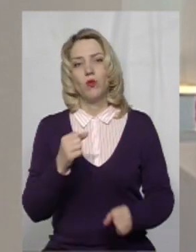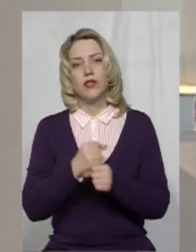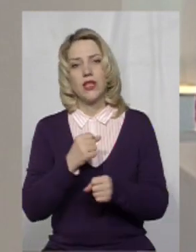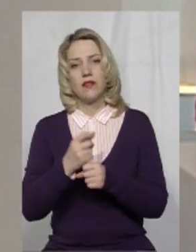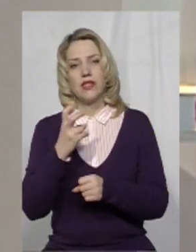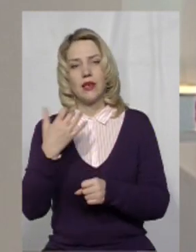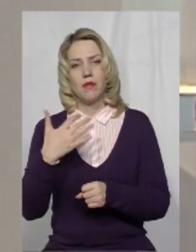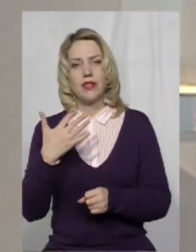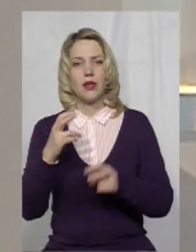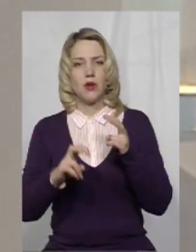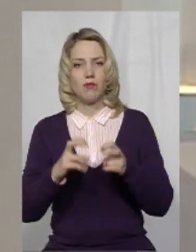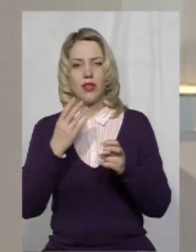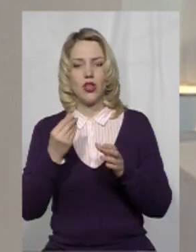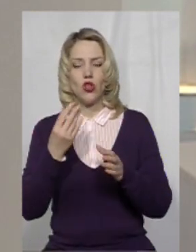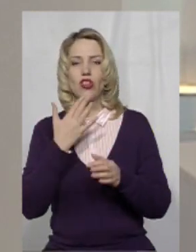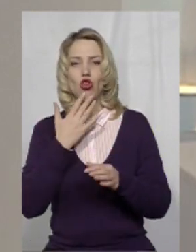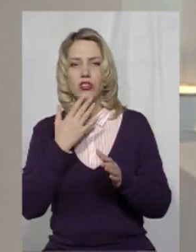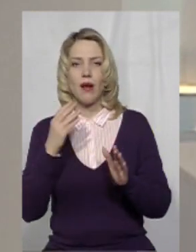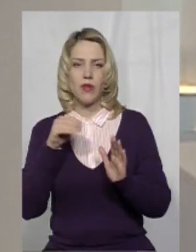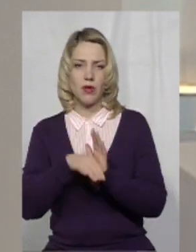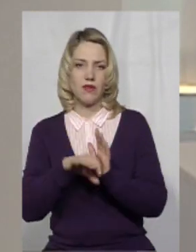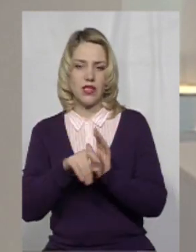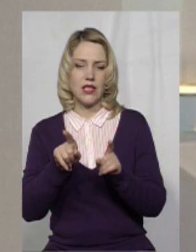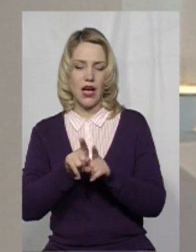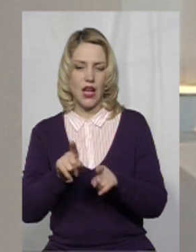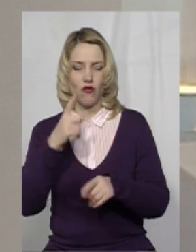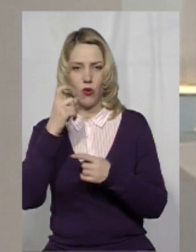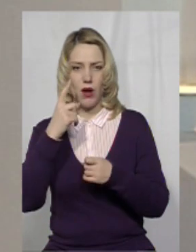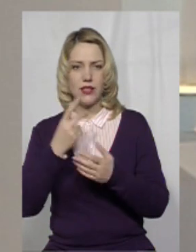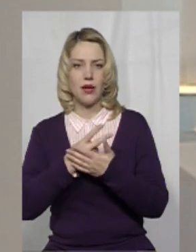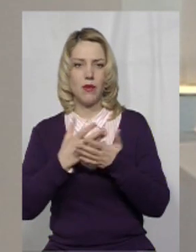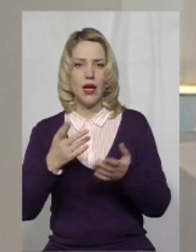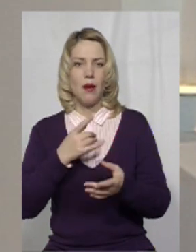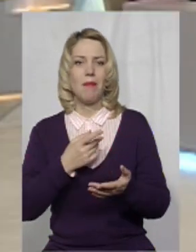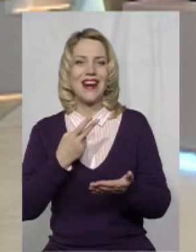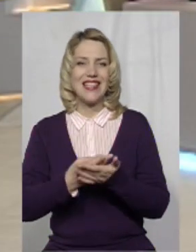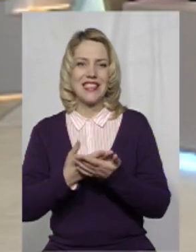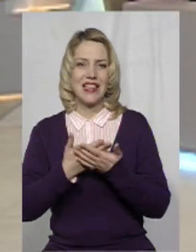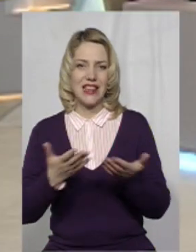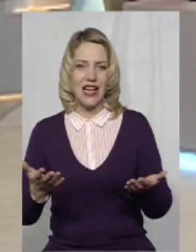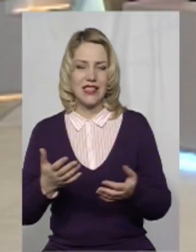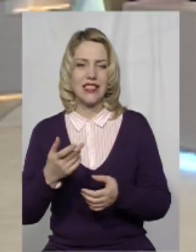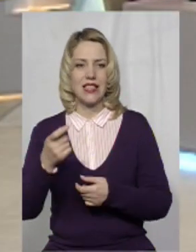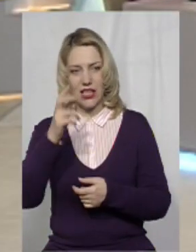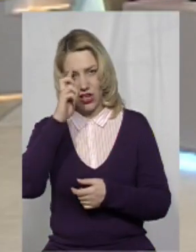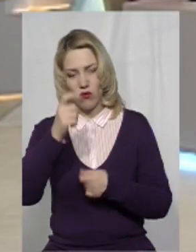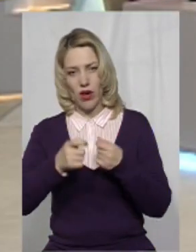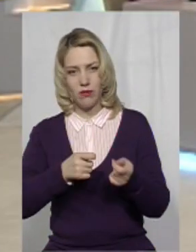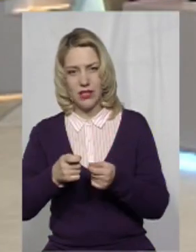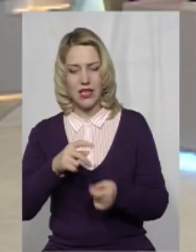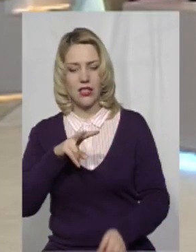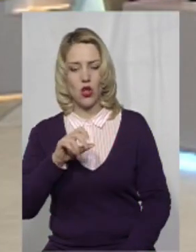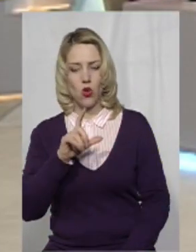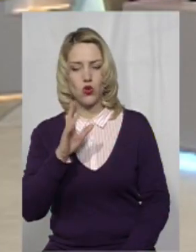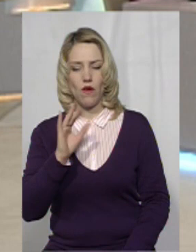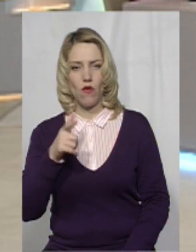з іноземними інвестиціями. Ця інформація прозвучала у презентації голови Хмельницької обласної державної адміністрації Вадима Лосового під час форуму.